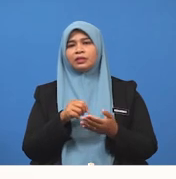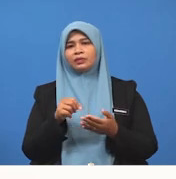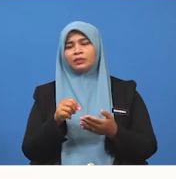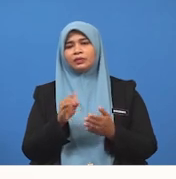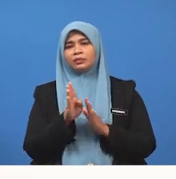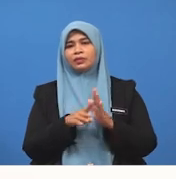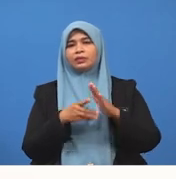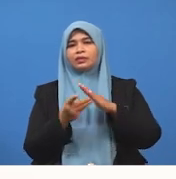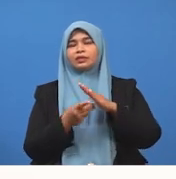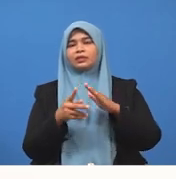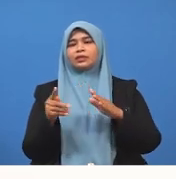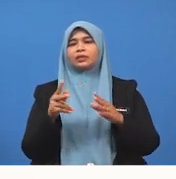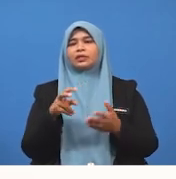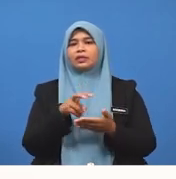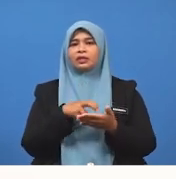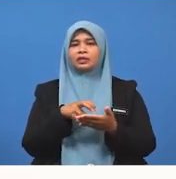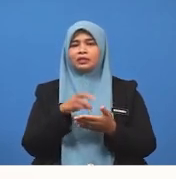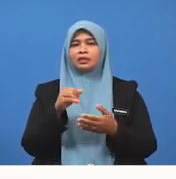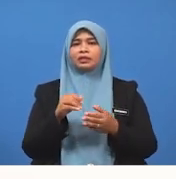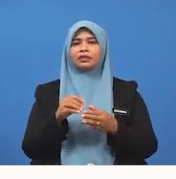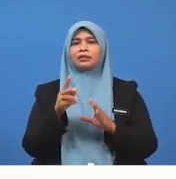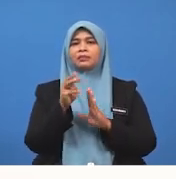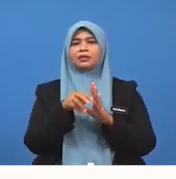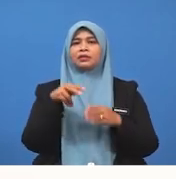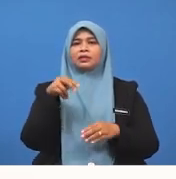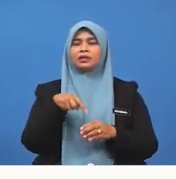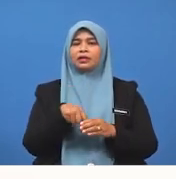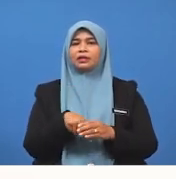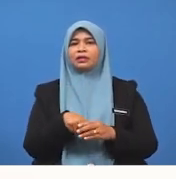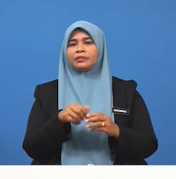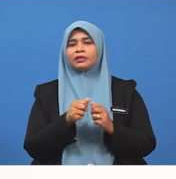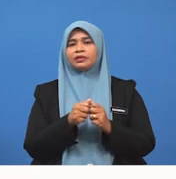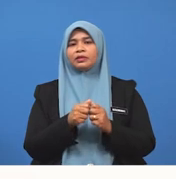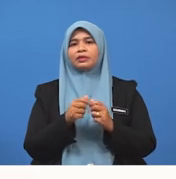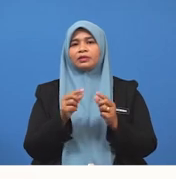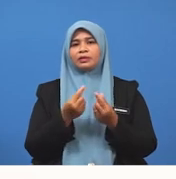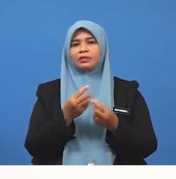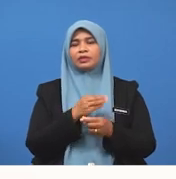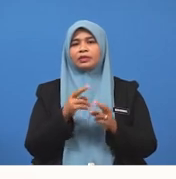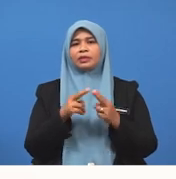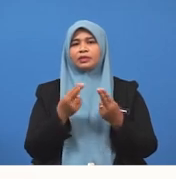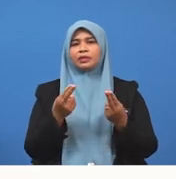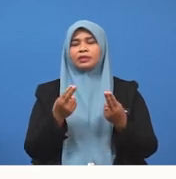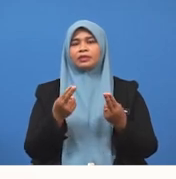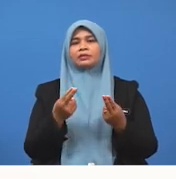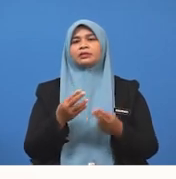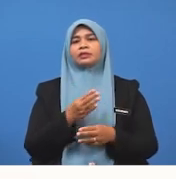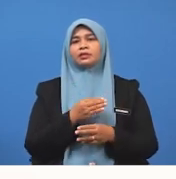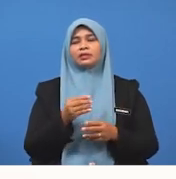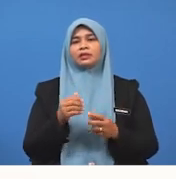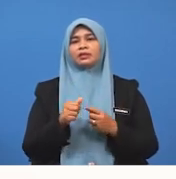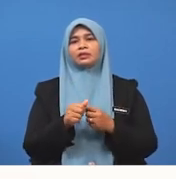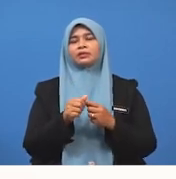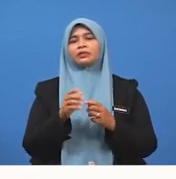berdasarkan kajian yang mendalam tentang Alquran dan hadis disamping bersandarkan